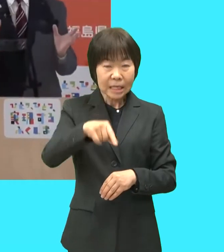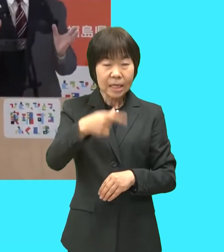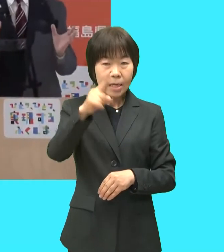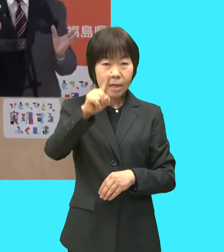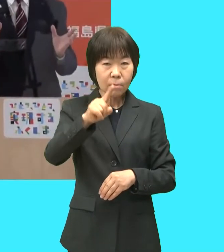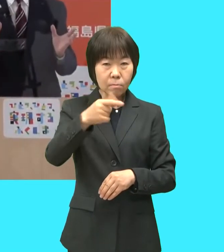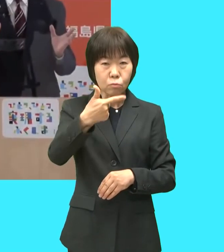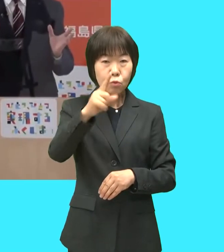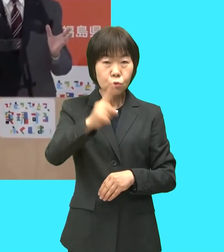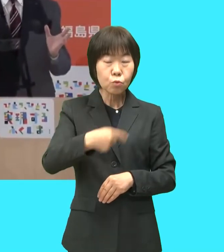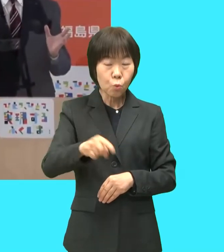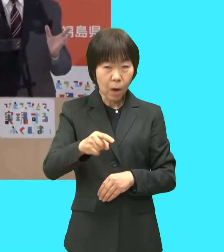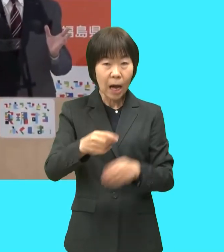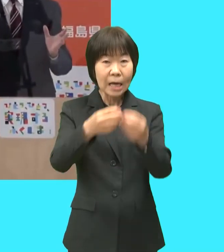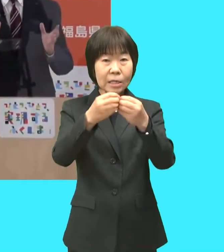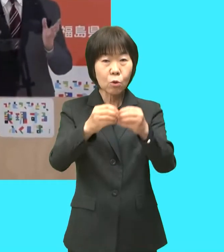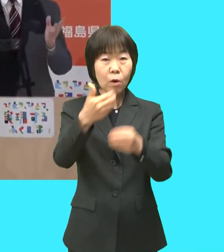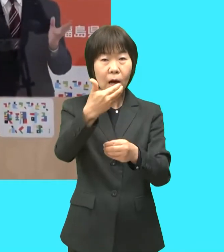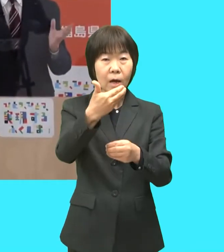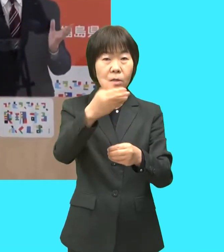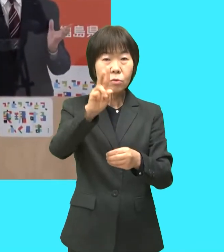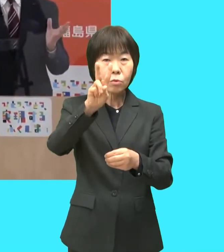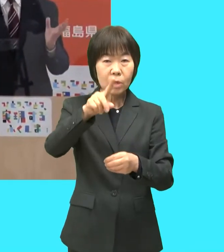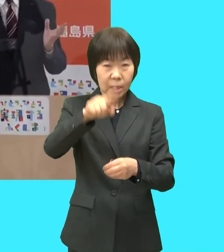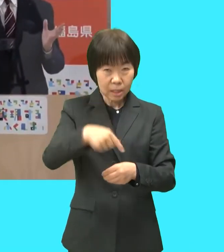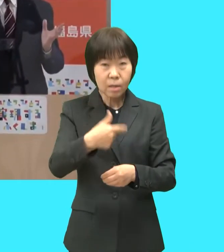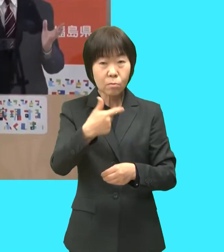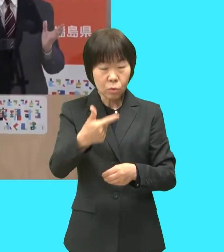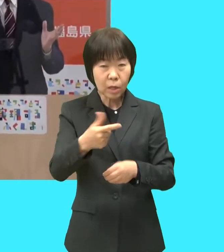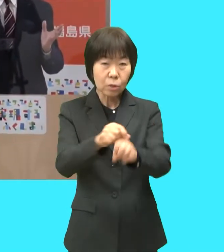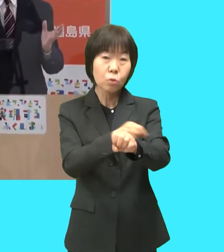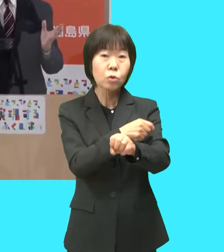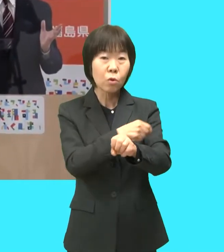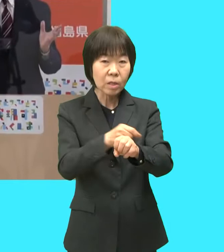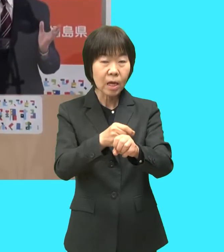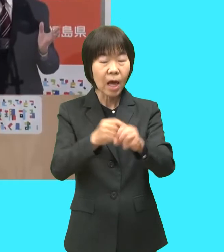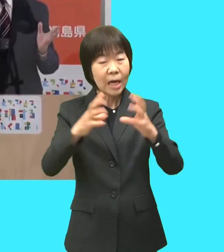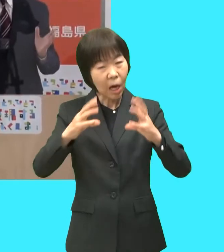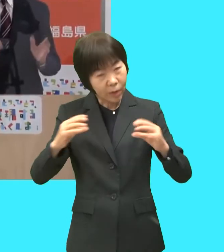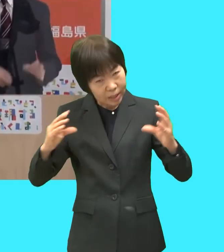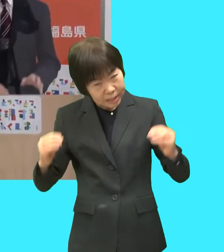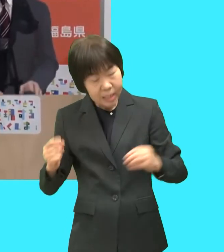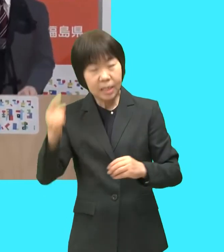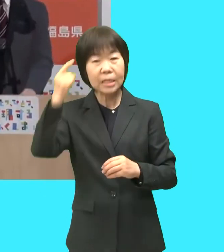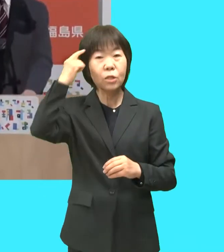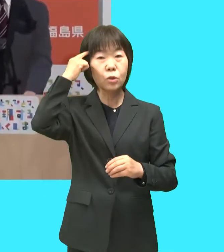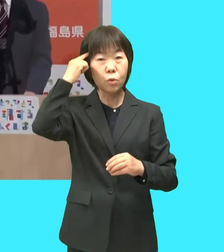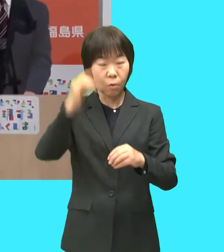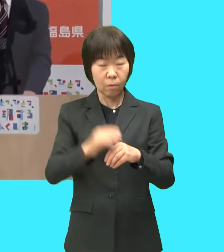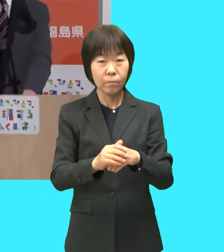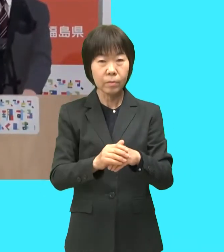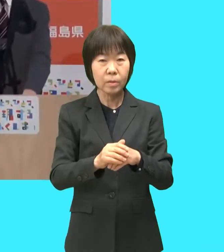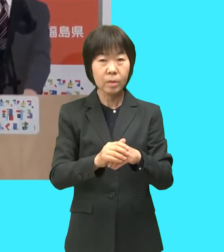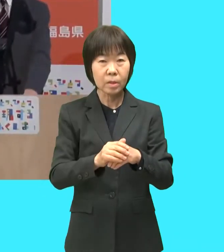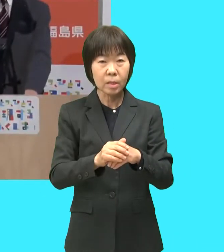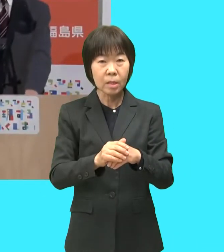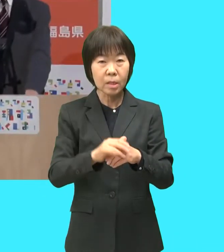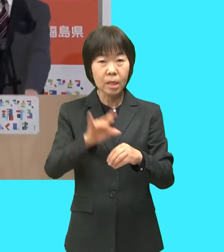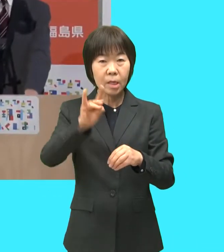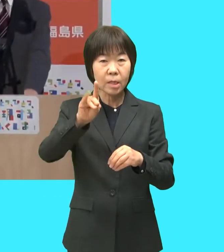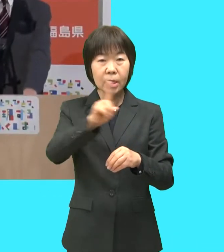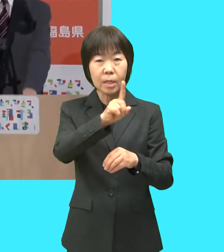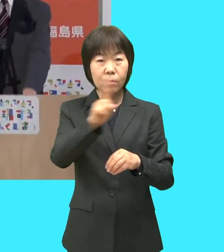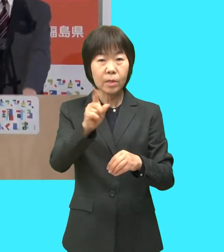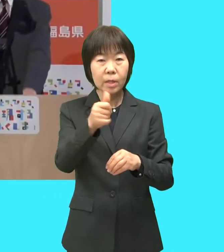ム色が特徴的なんですが、柔らかで優しい印象があります。そしてキビタンイエロー、